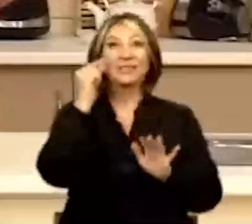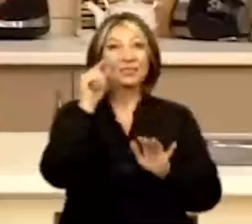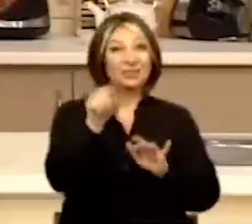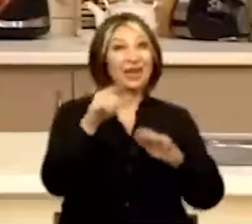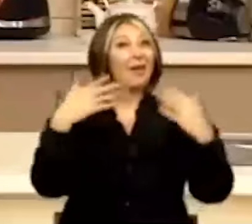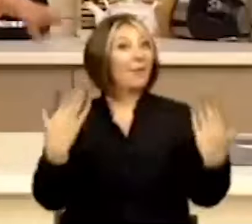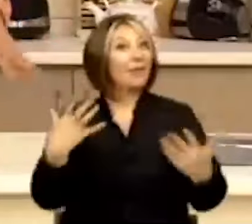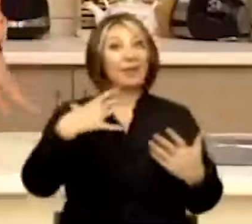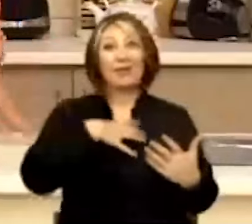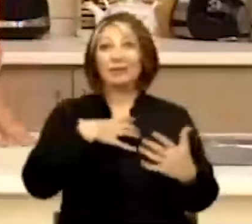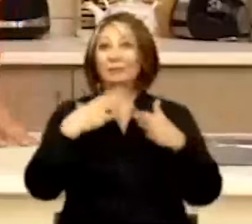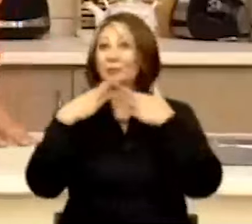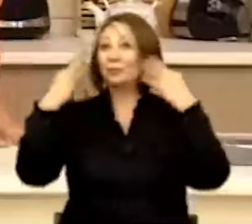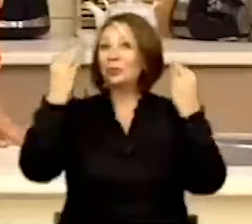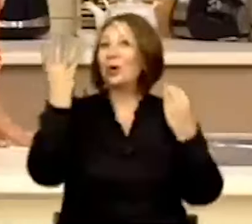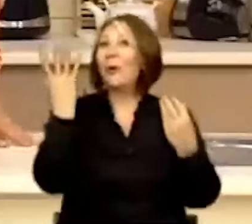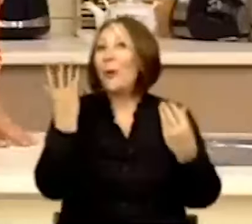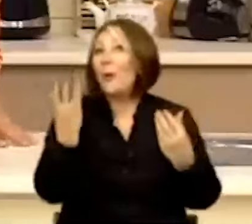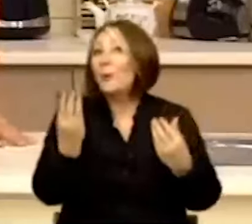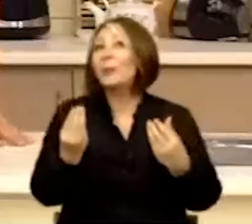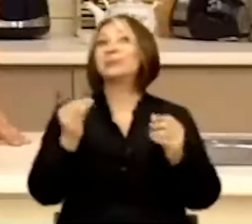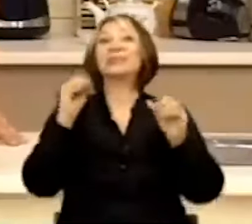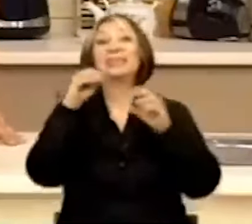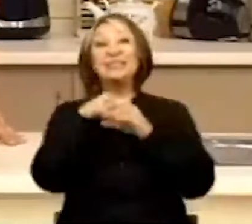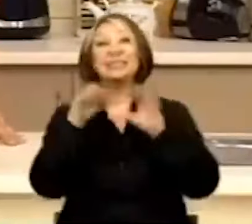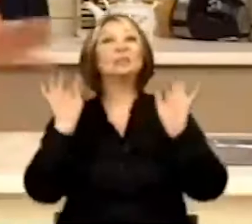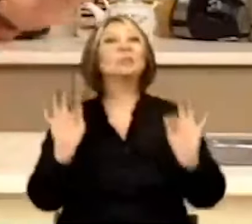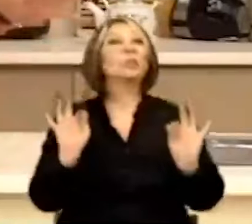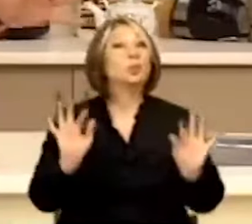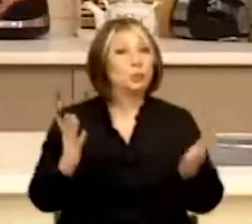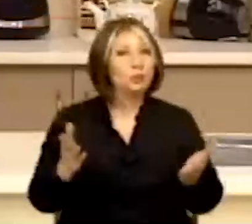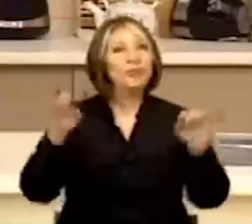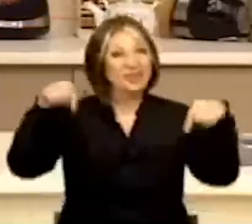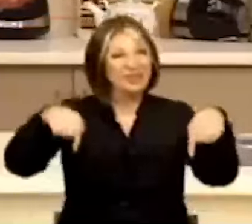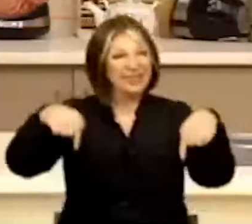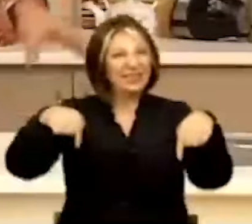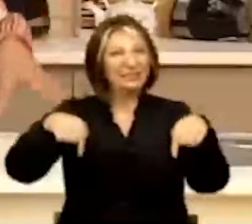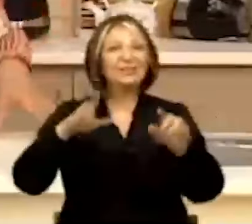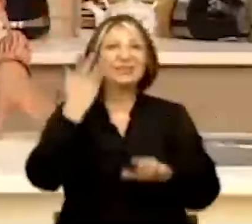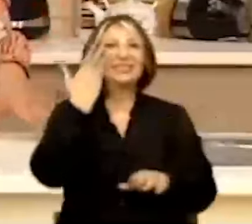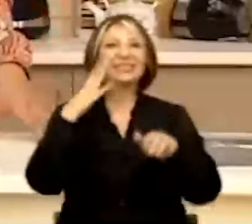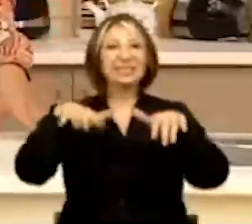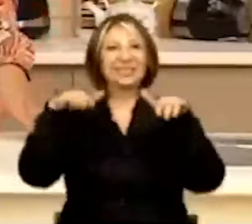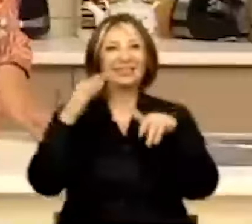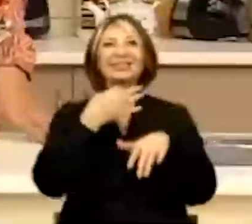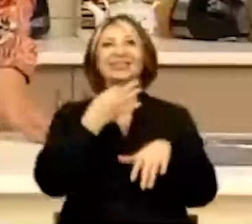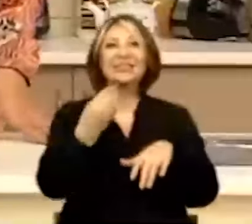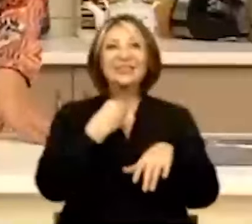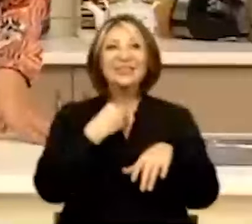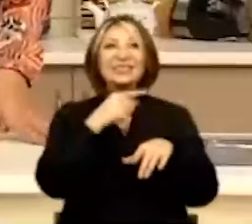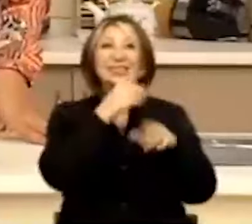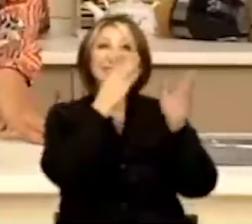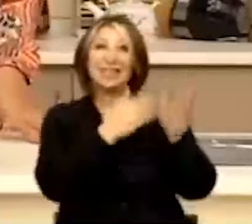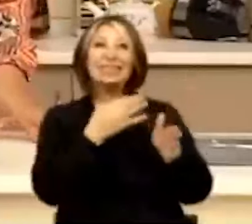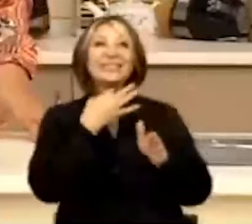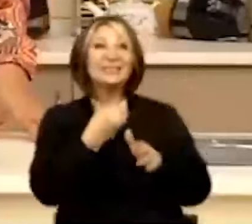hem de kendimizi mutlu etmemiz mümkün. Şimdi seyircilerimiz de izin verirse, Zahide Hanım